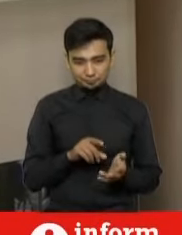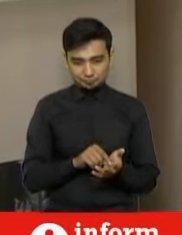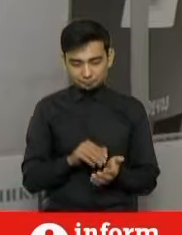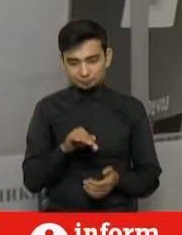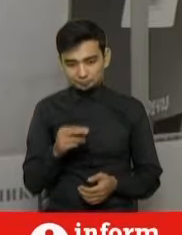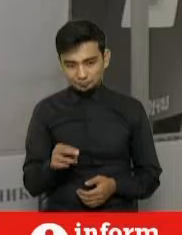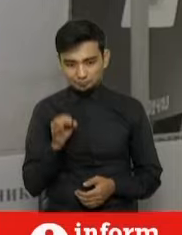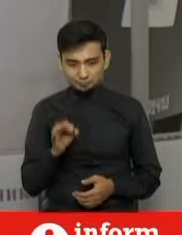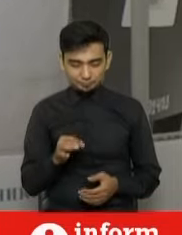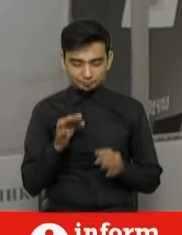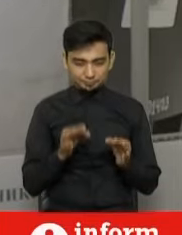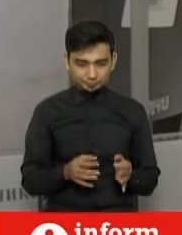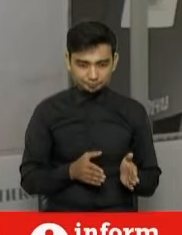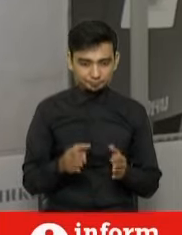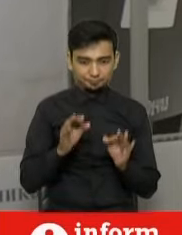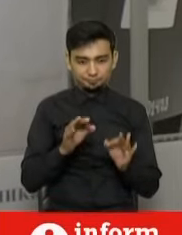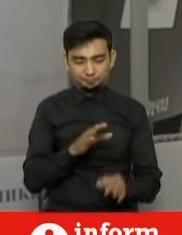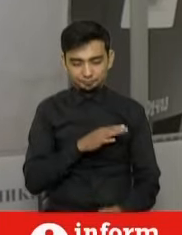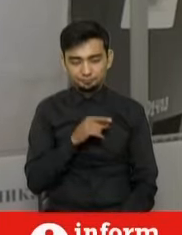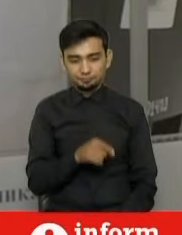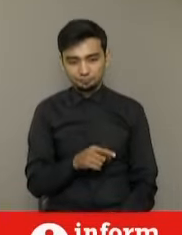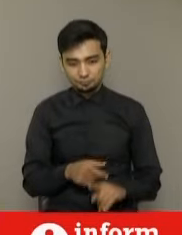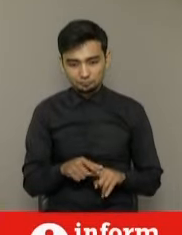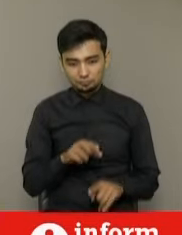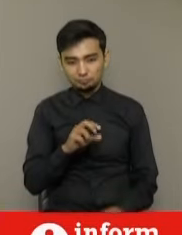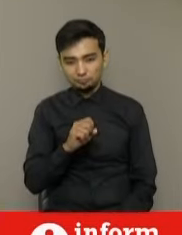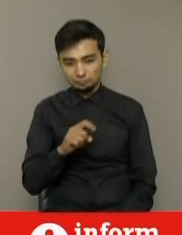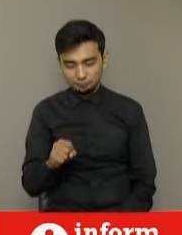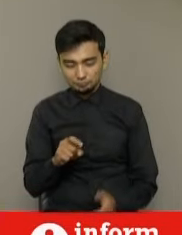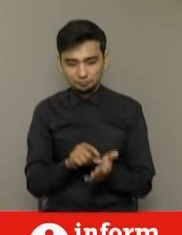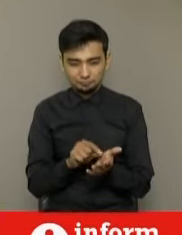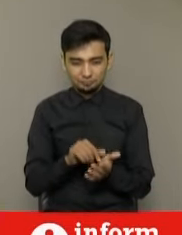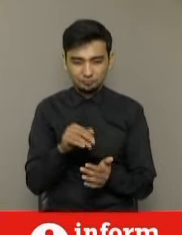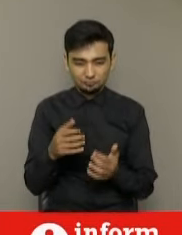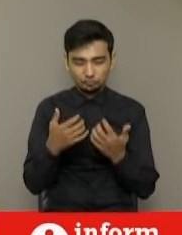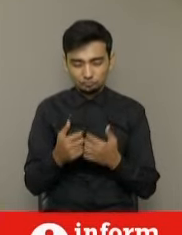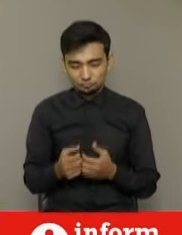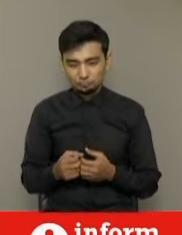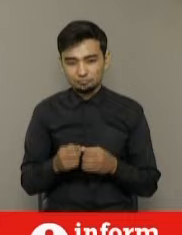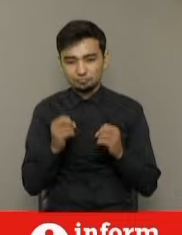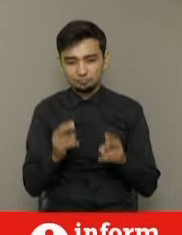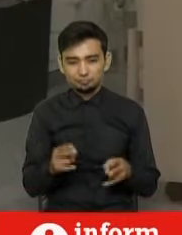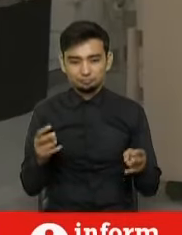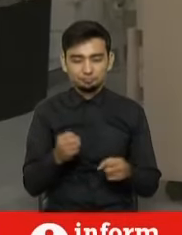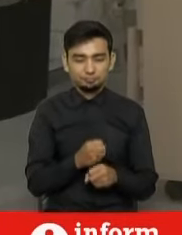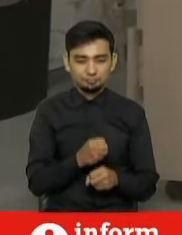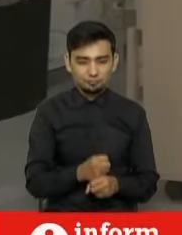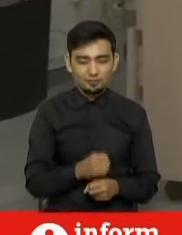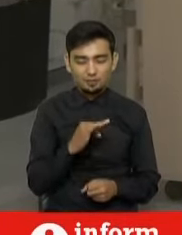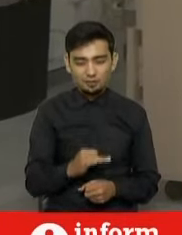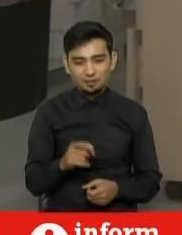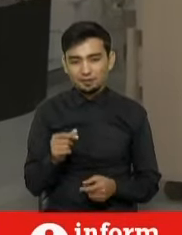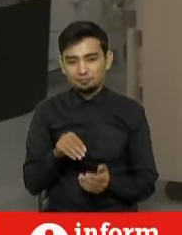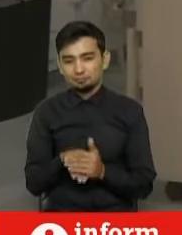жұмысын жетілдіру жолдарын ұсынған, соның бірі базалық зейнетақыны есептеу әдісін өзгерту болып отыр. Келесісі